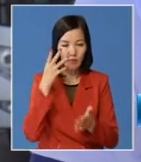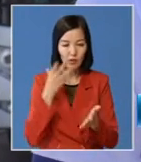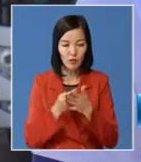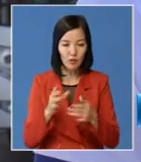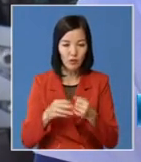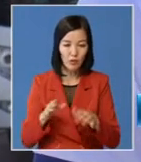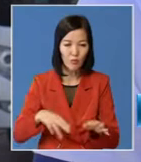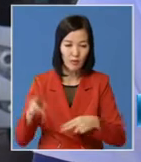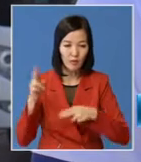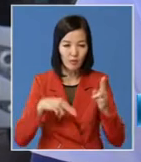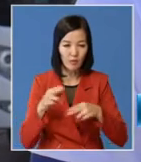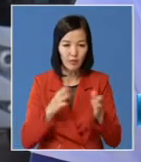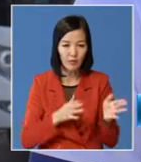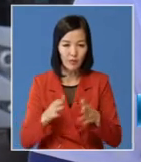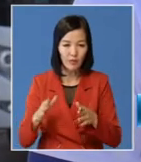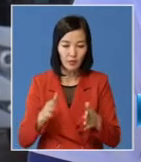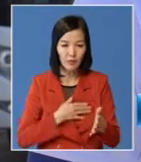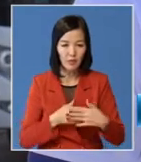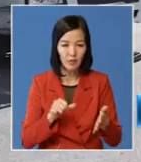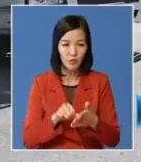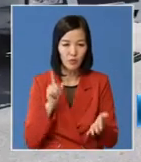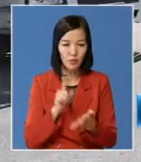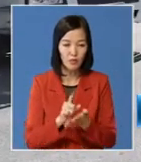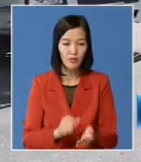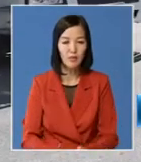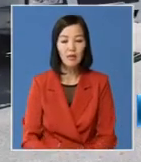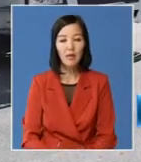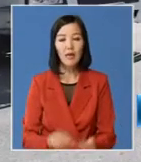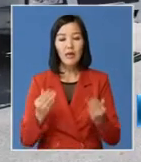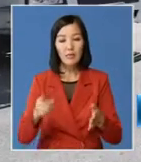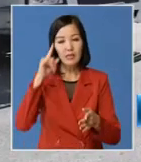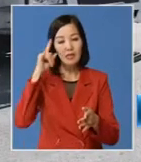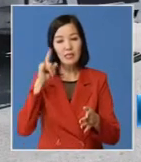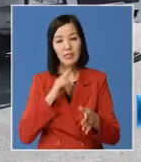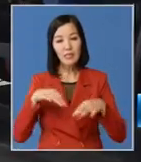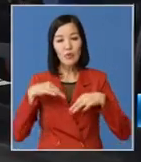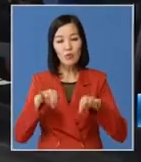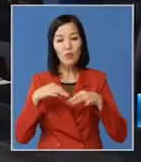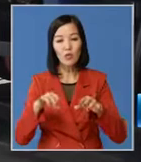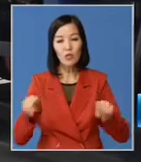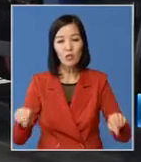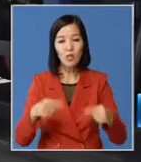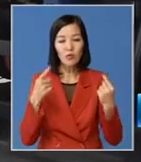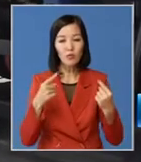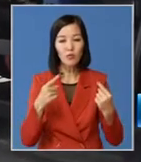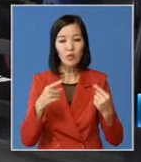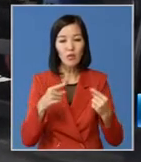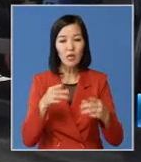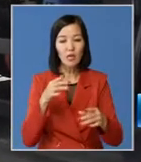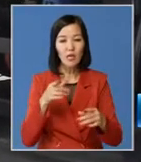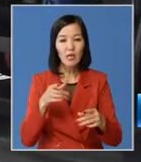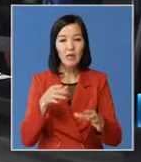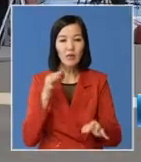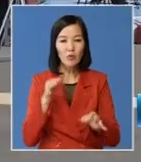аумағындағы инфрақұрылымды қалыптастыруға атсалысуы тиіс. Қазір Қазақстанда көліктік секторды жаңғырту және оны дизель отынынан газға